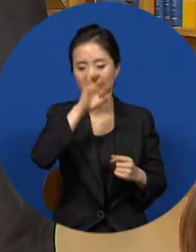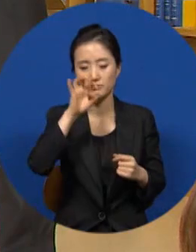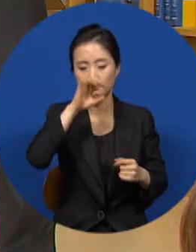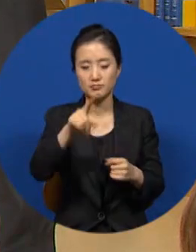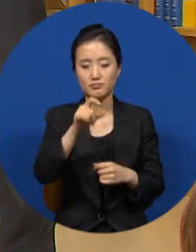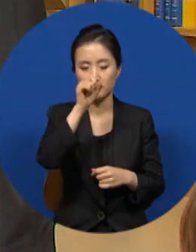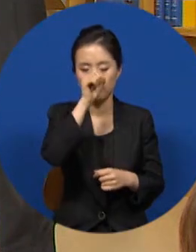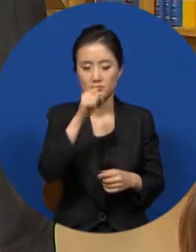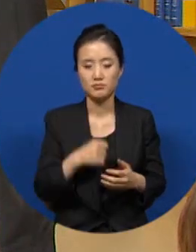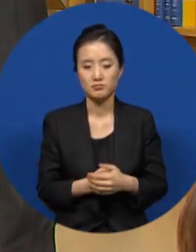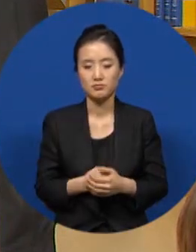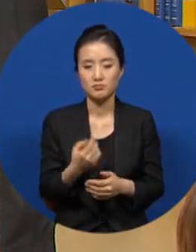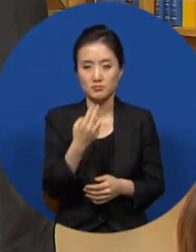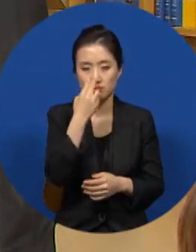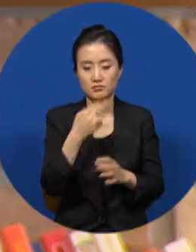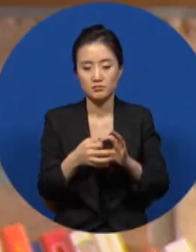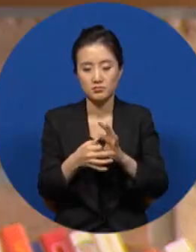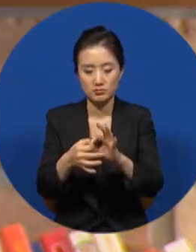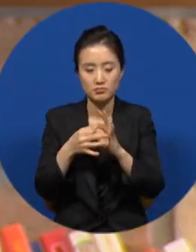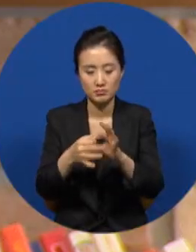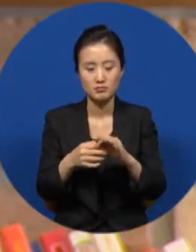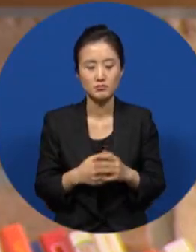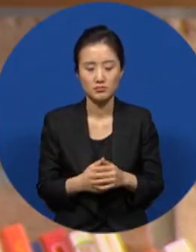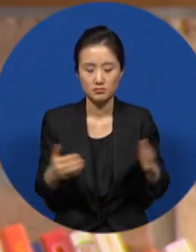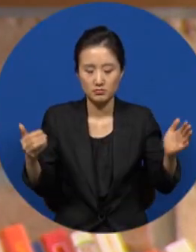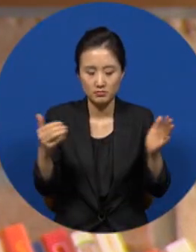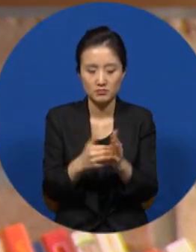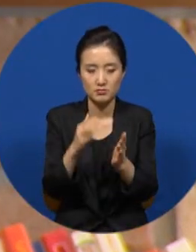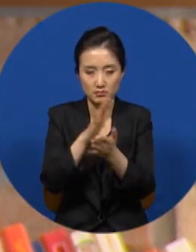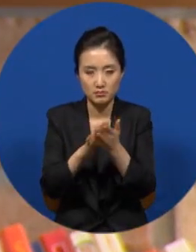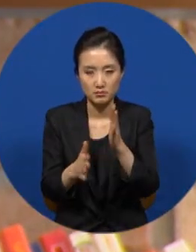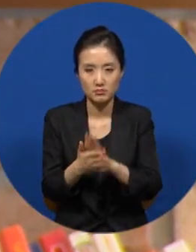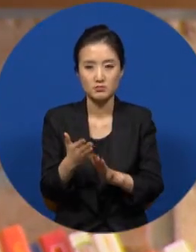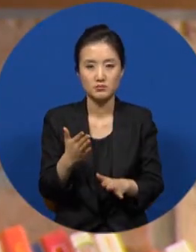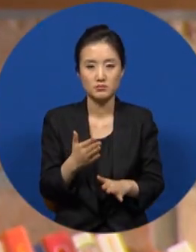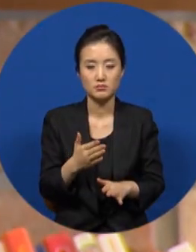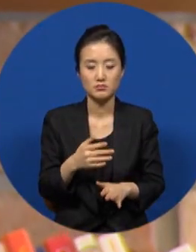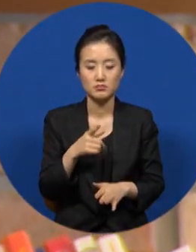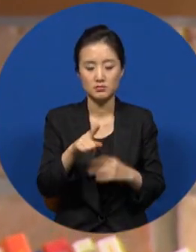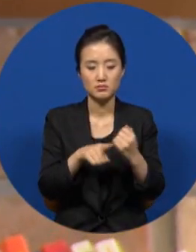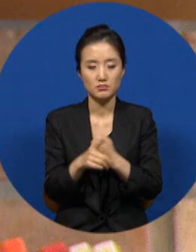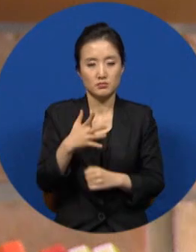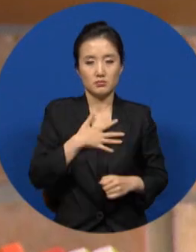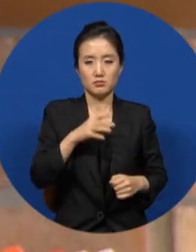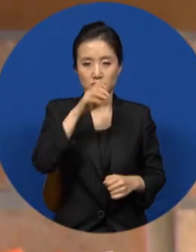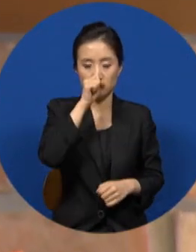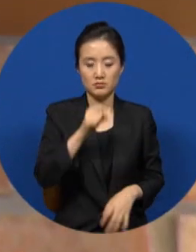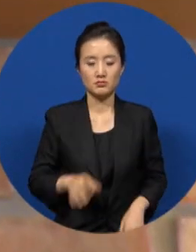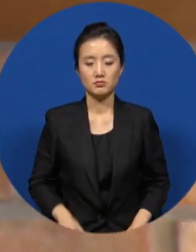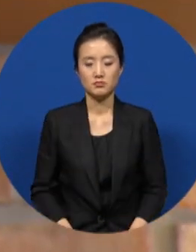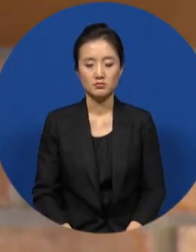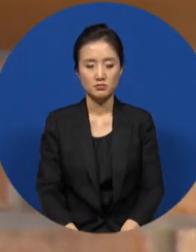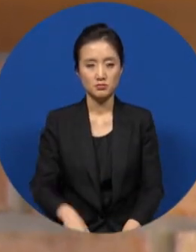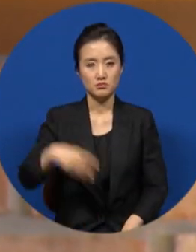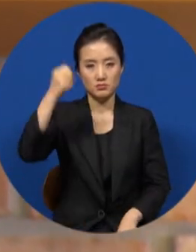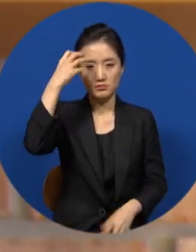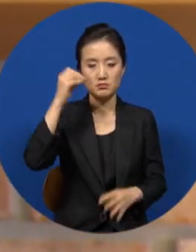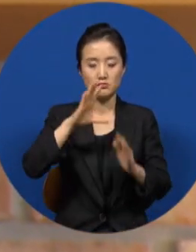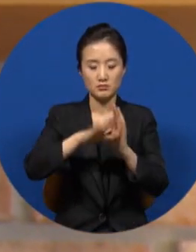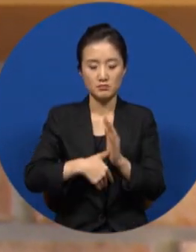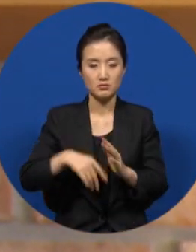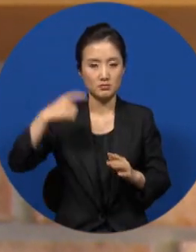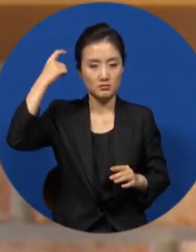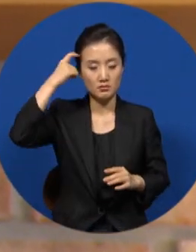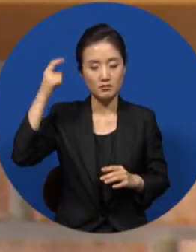기운이 호흡을 통해서 쭉 뻗어나가는 걸 상상을 하는 거니까. 그럼 기분이 좋아집니다. 샤워할 때도